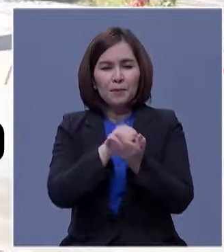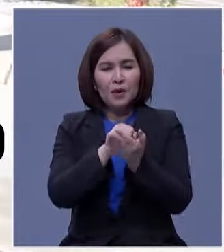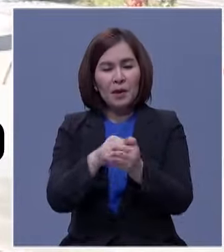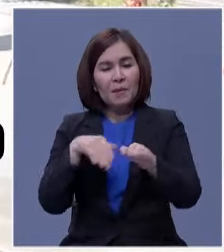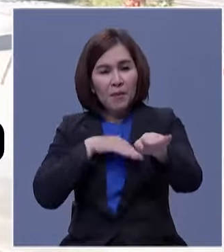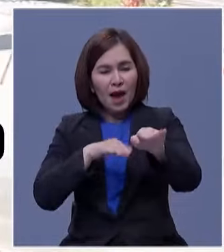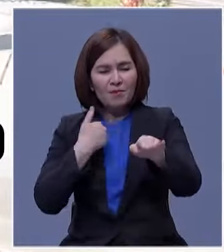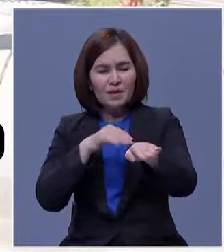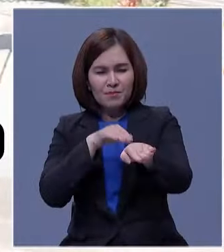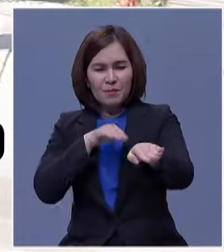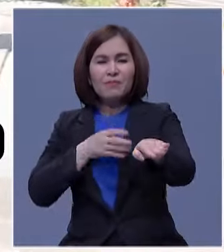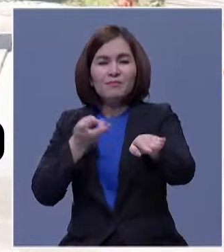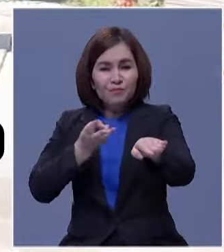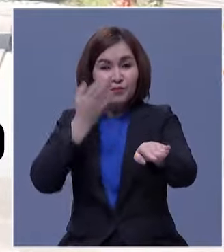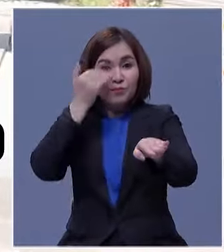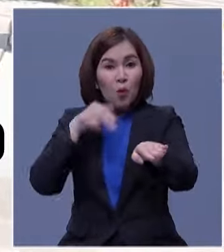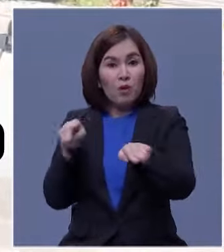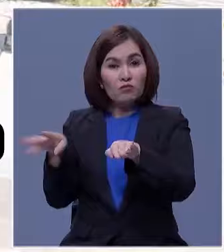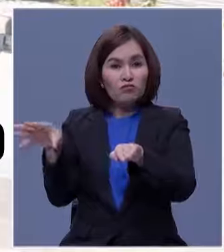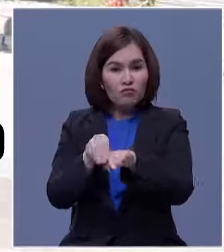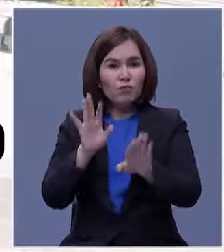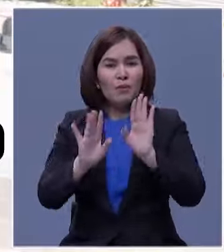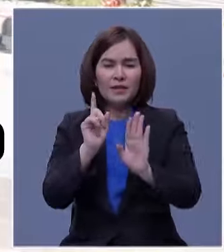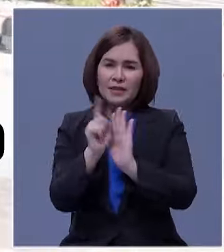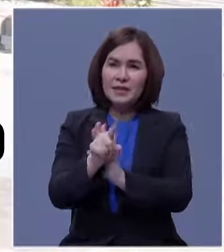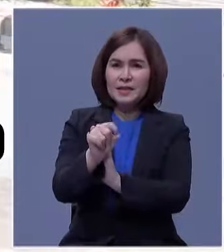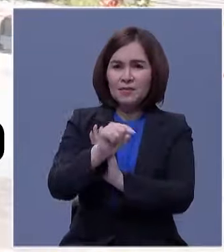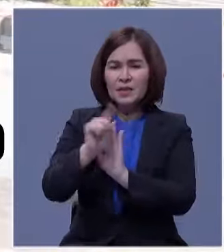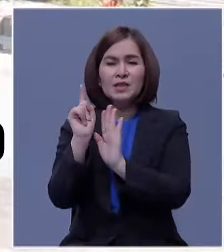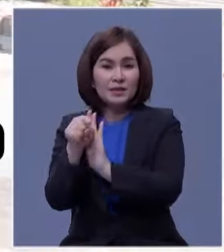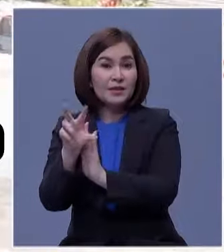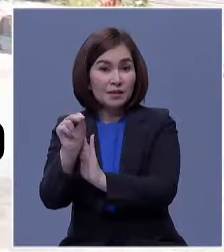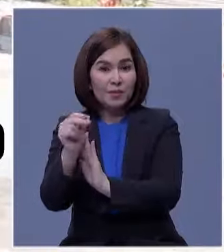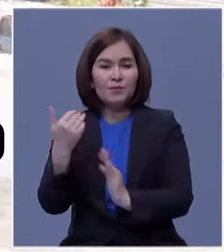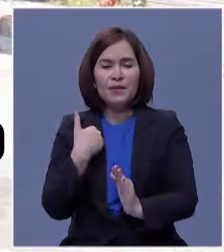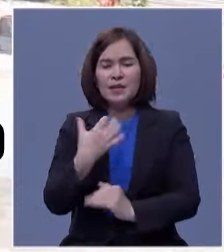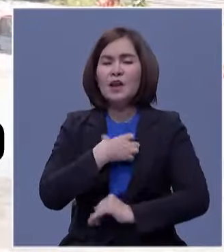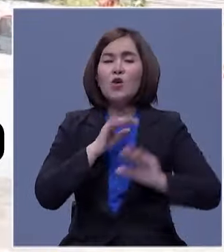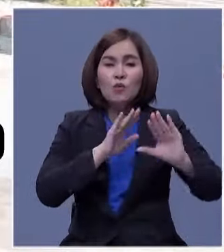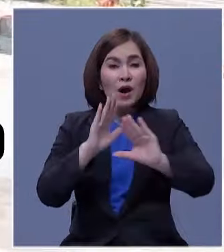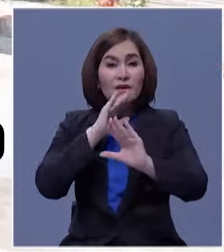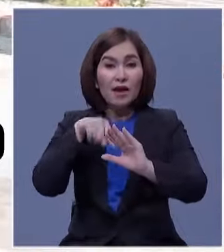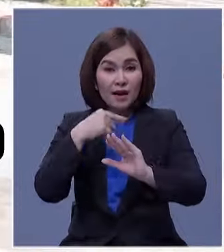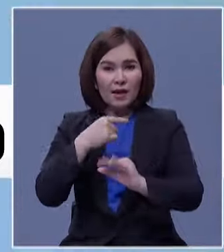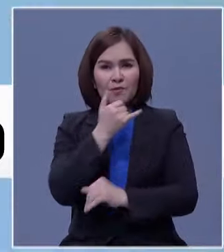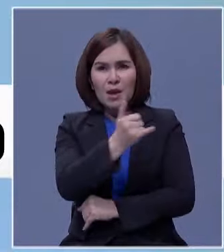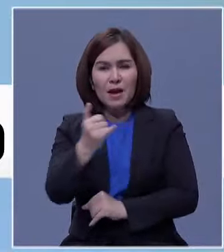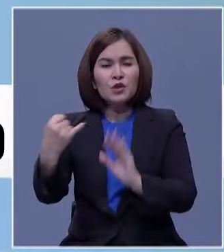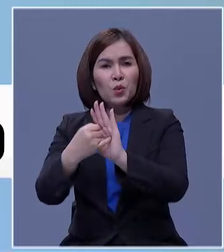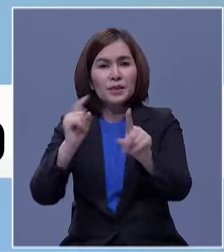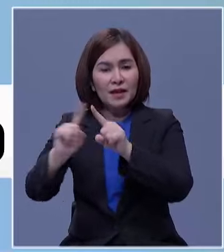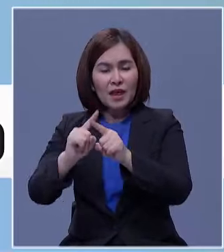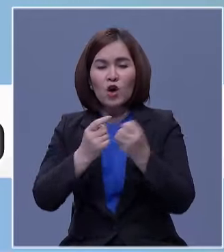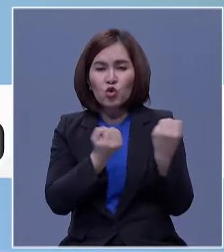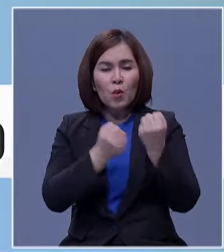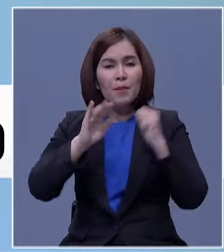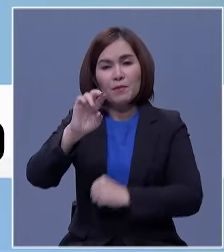คิวกันนิดนึงเพราะใช้เวลากันประมาณสัก 20นาทีถึงครึ่งชั่วโมงอยากจะฝากสำหรับลูกค้าที่จะเดินทางไปต่างจังหวัดนะครับว่า